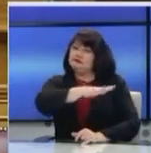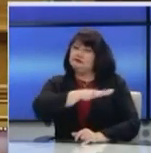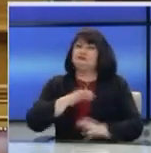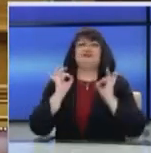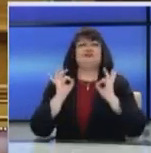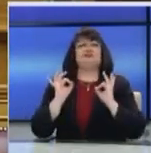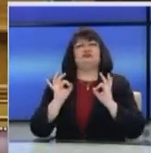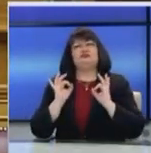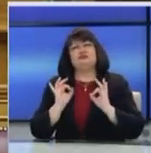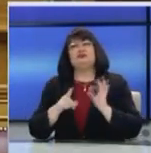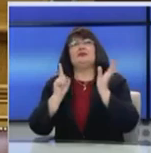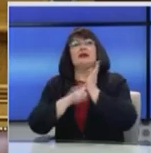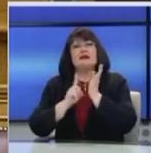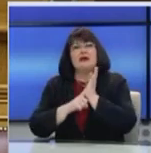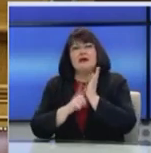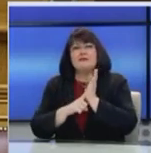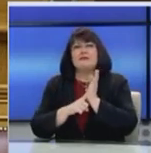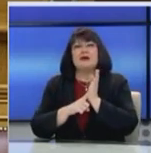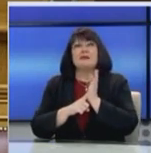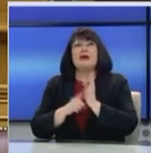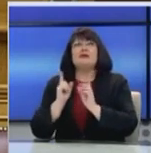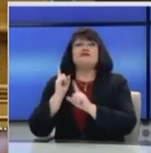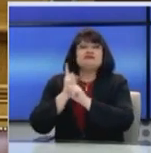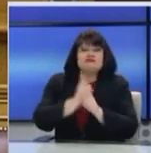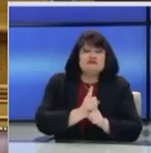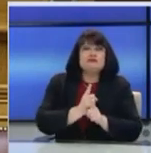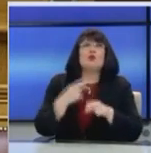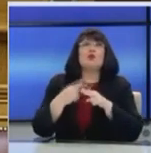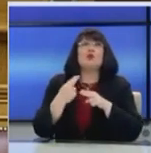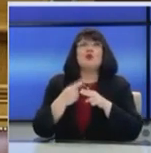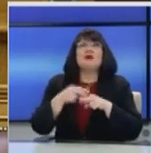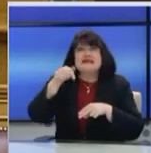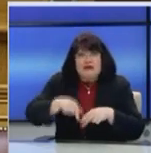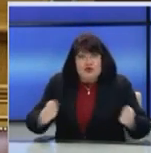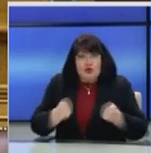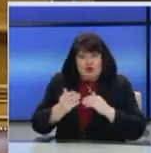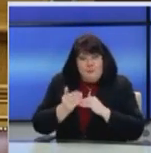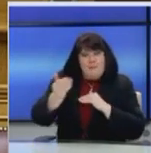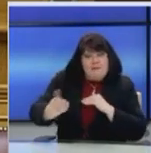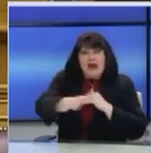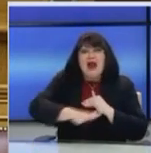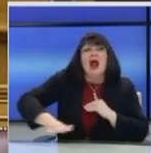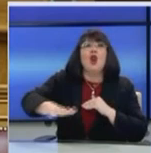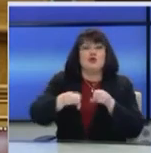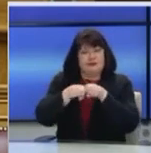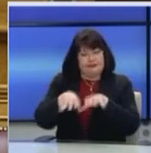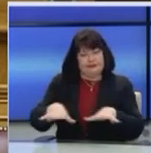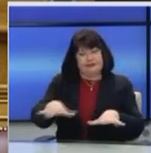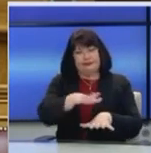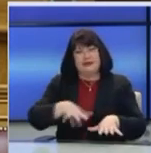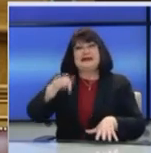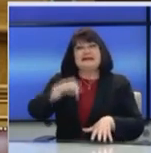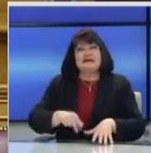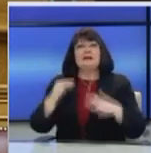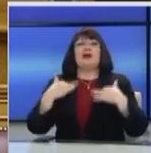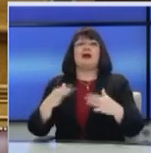κανονικές συνθήκες θα έπρεπε να δώσουμε μεγαλύτερη έμφαση σε αυτό το συμβάν και τουλάχιστον στη σημερινή